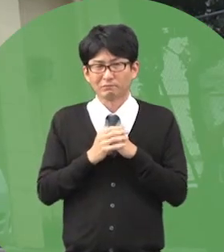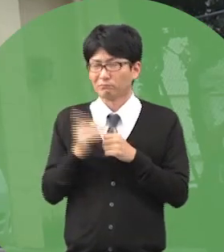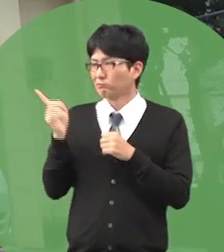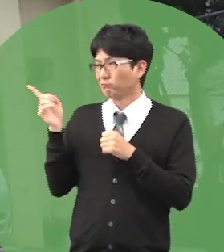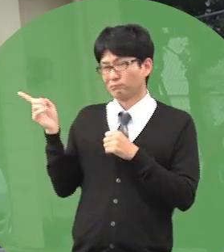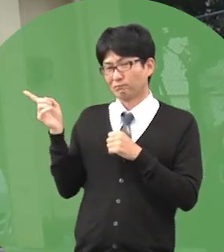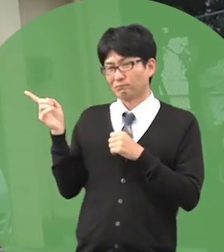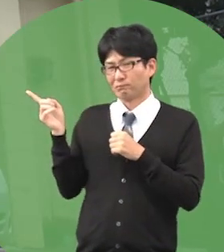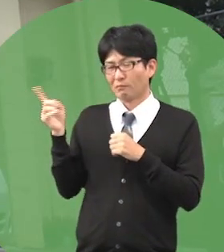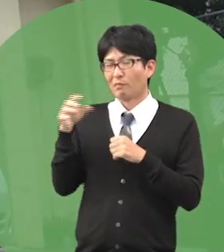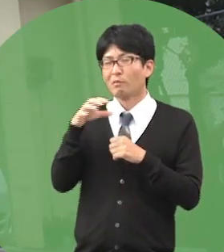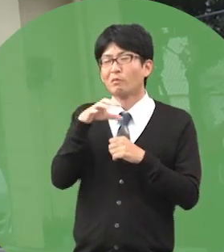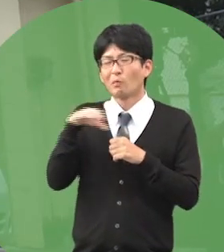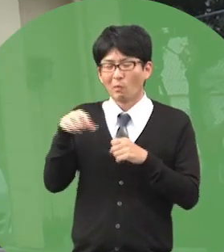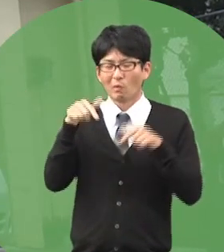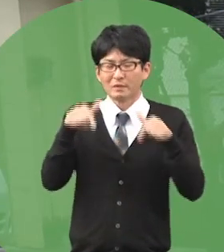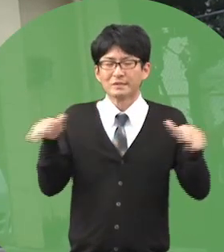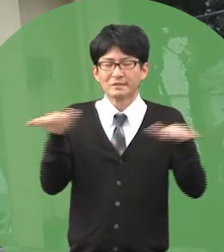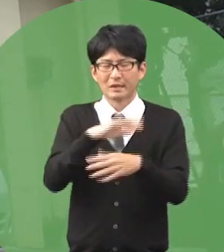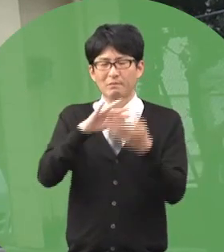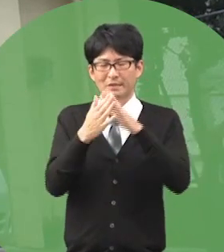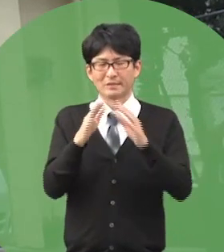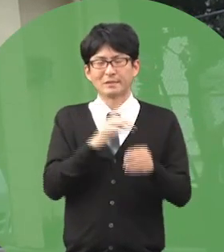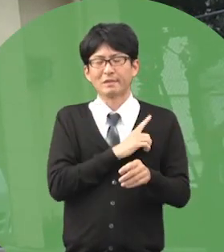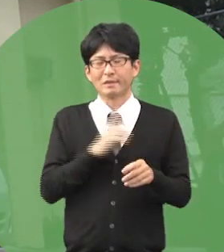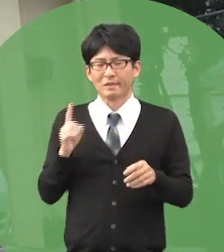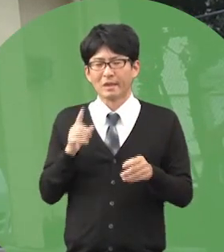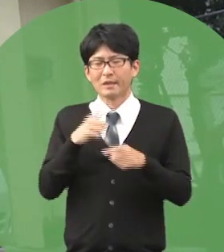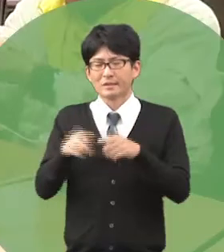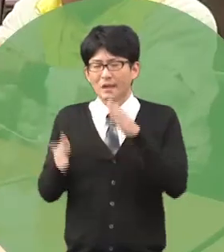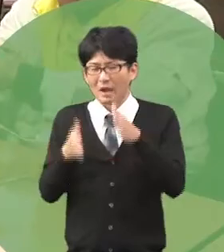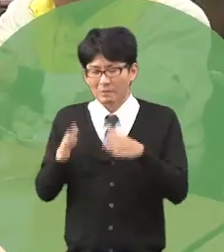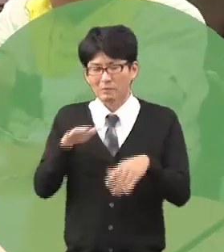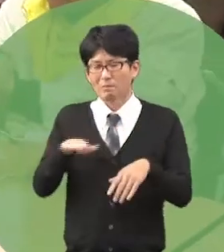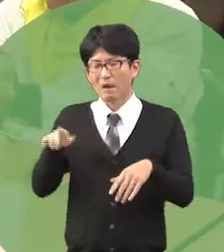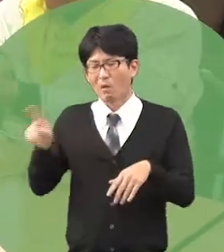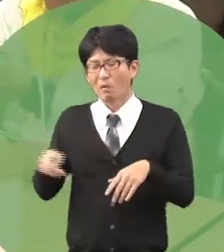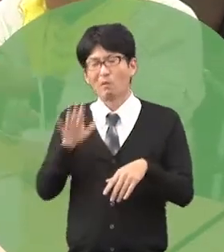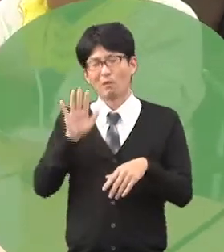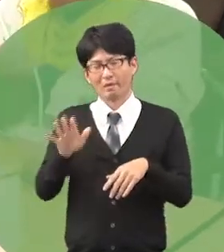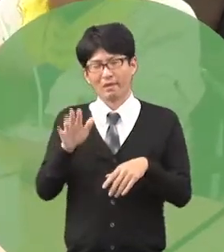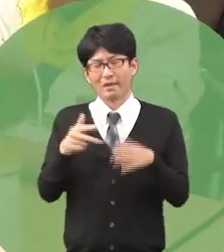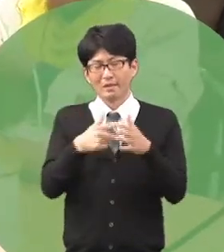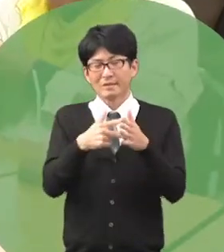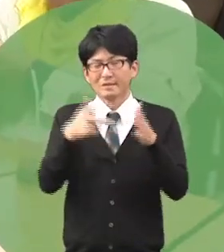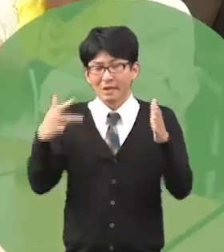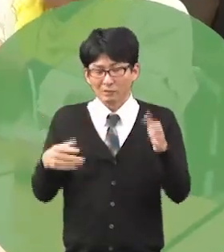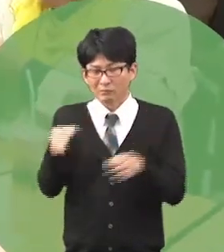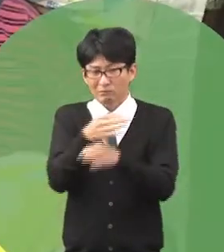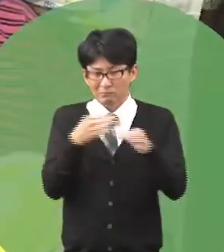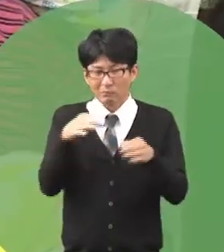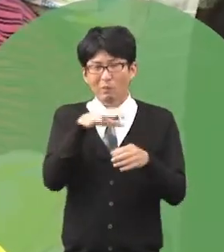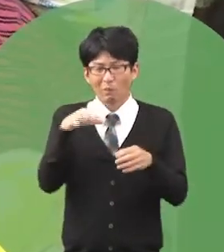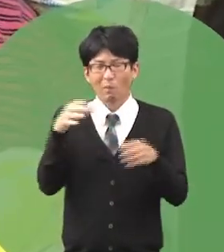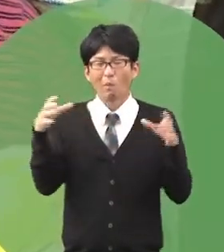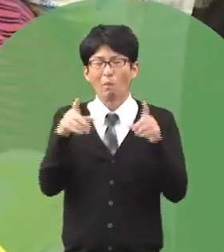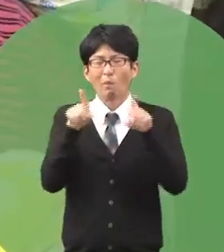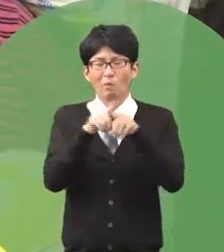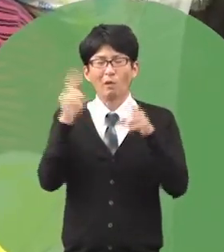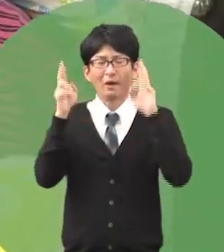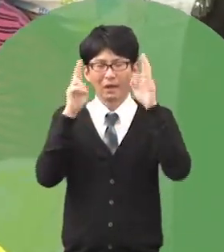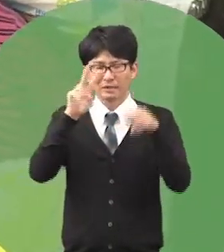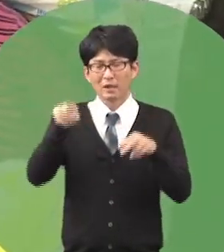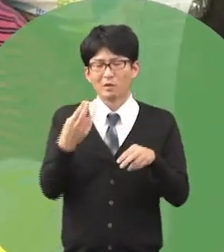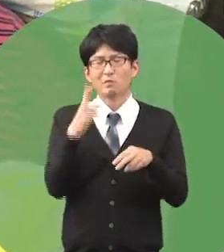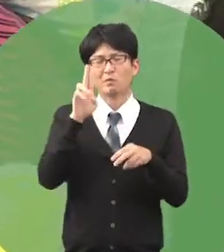さあ、こちらは西原町にあるデイサービス孫の手です。施設を運営する合同会社リュウでは、今回の事業